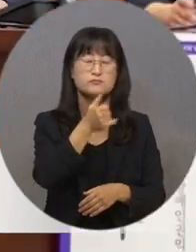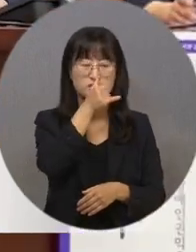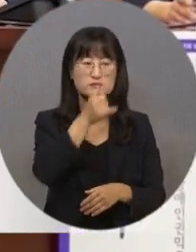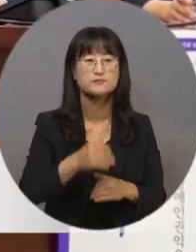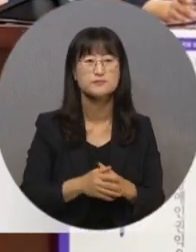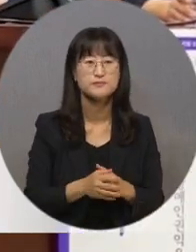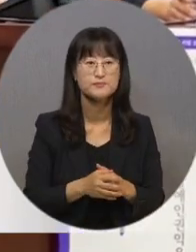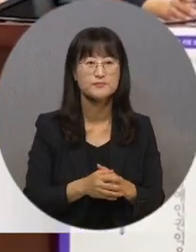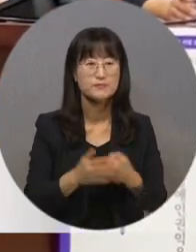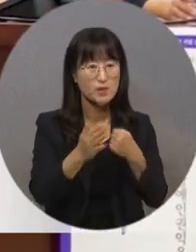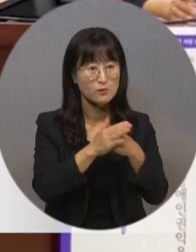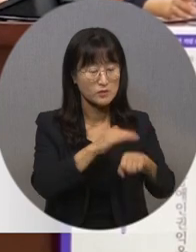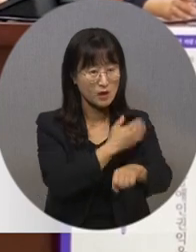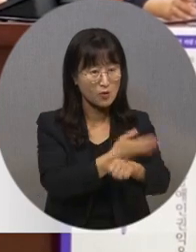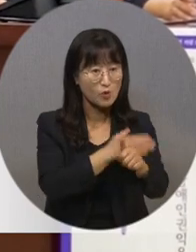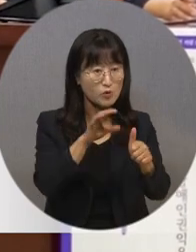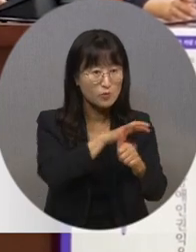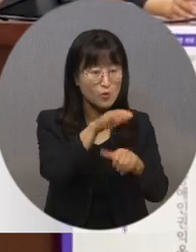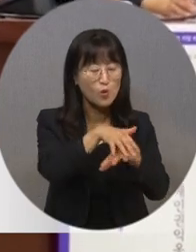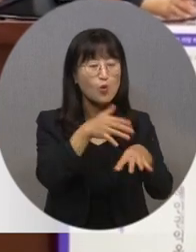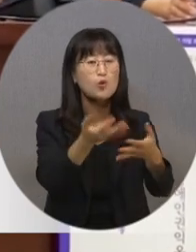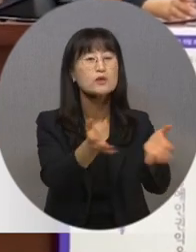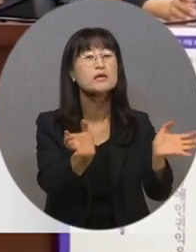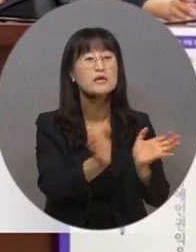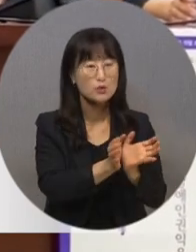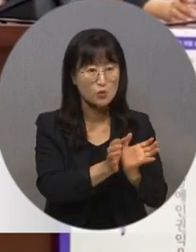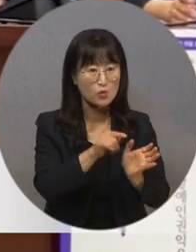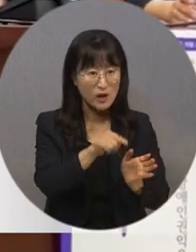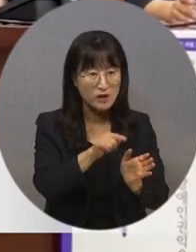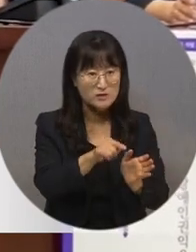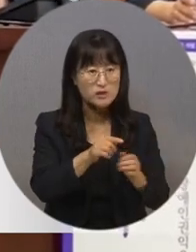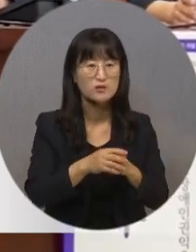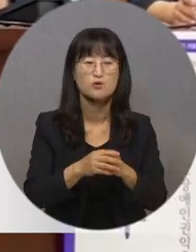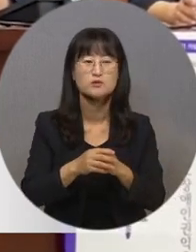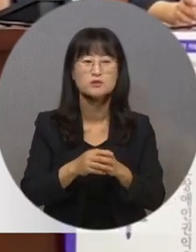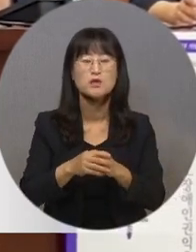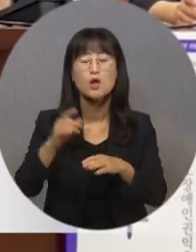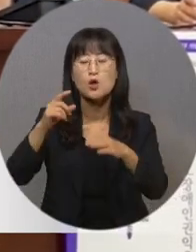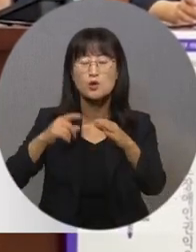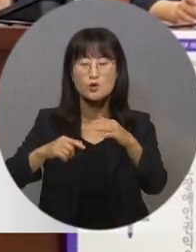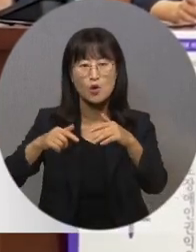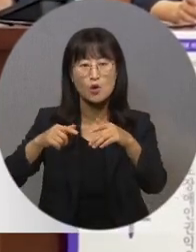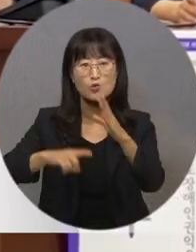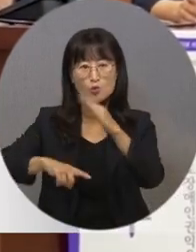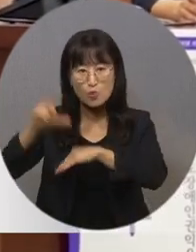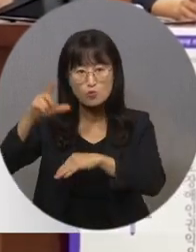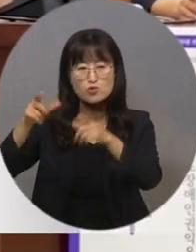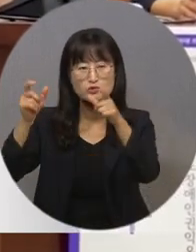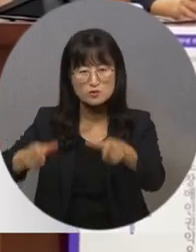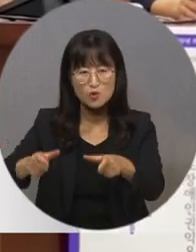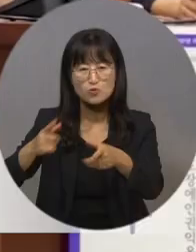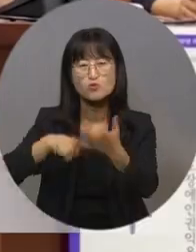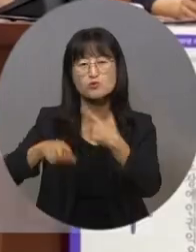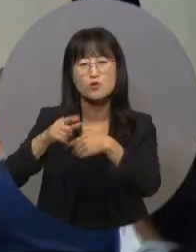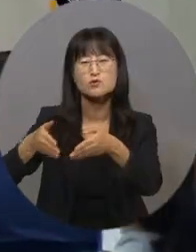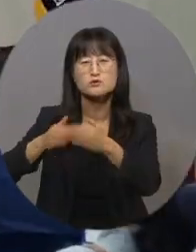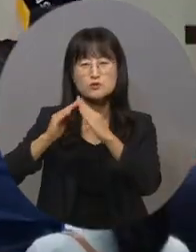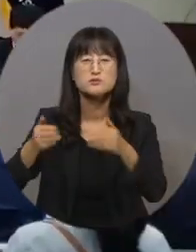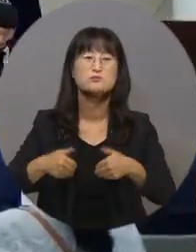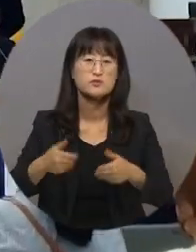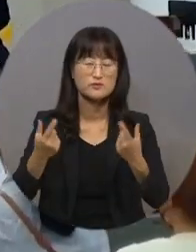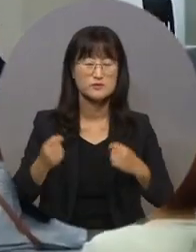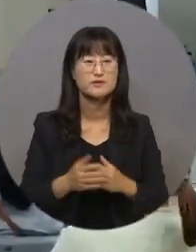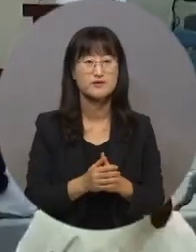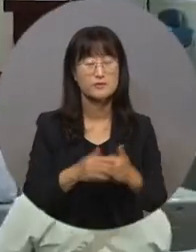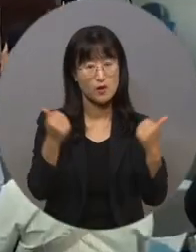있어서 권익보호기관에도 정부에도 추가 설치가 꼭 필요하다는 것을 어필하고 싶습니다.